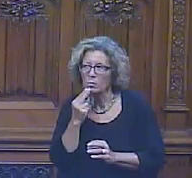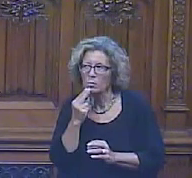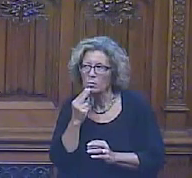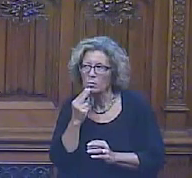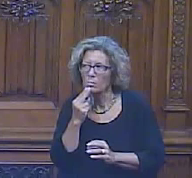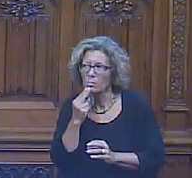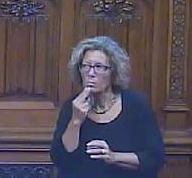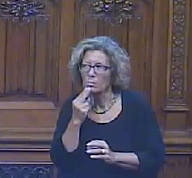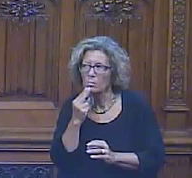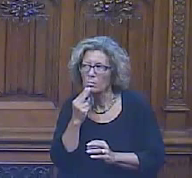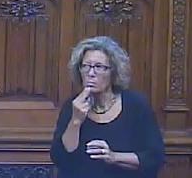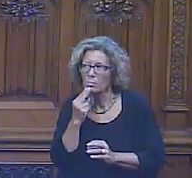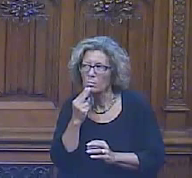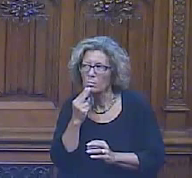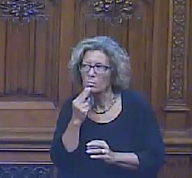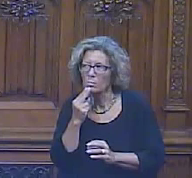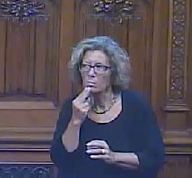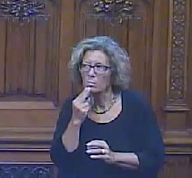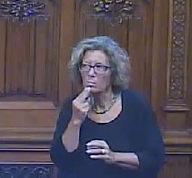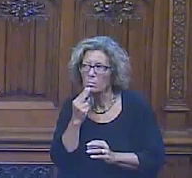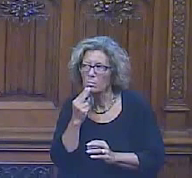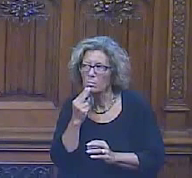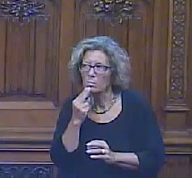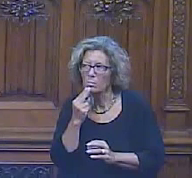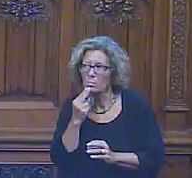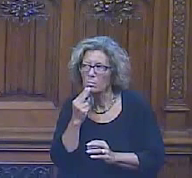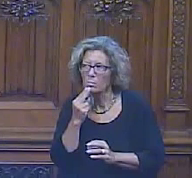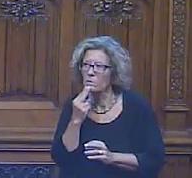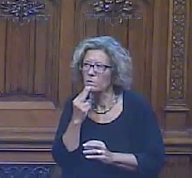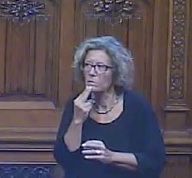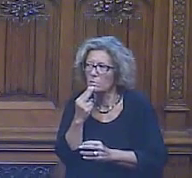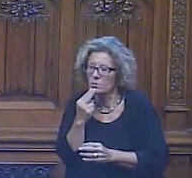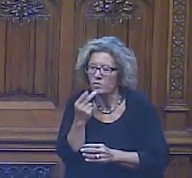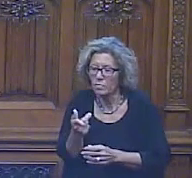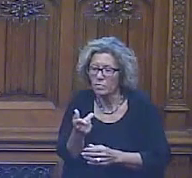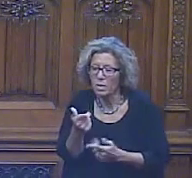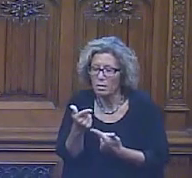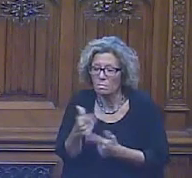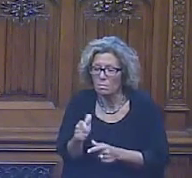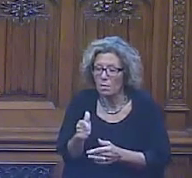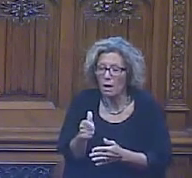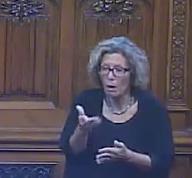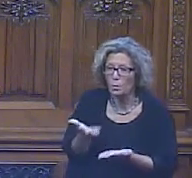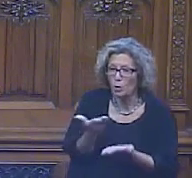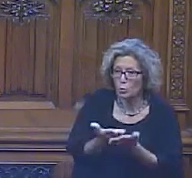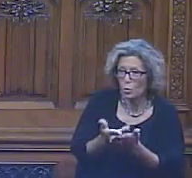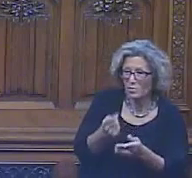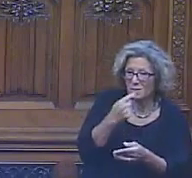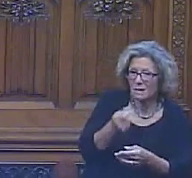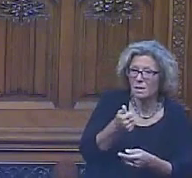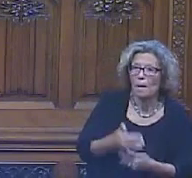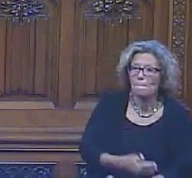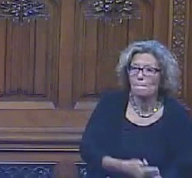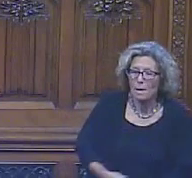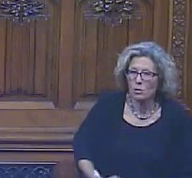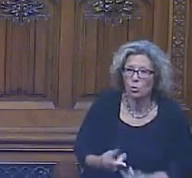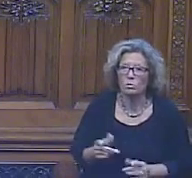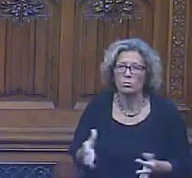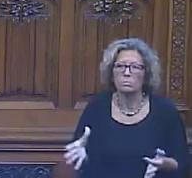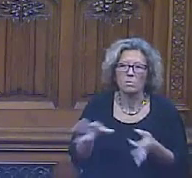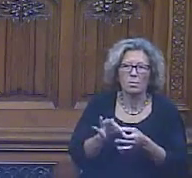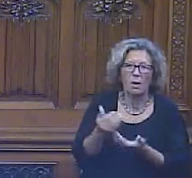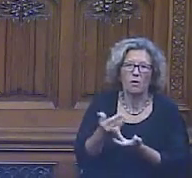Das sollte sich jemand von uns oder irgendjemand trauen zu sagen, dass man aus einem Minirock auf irgendeine, ich weiß gar